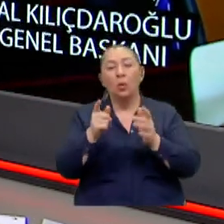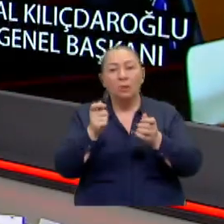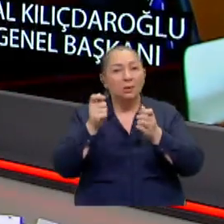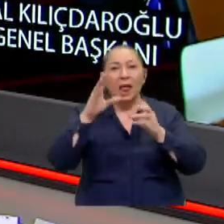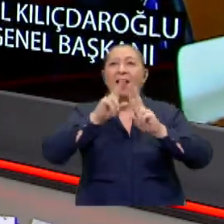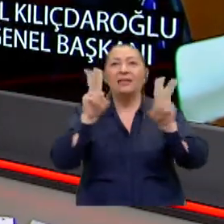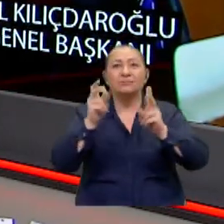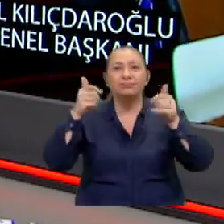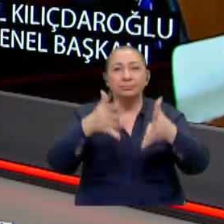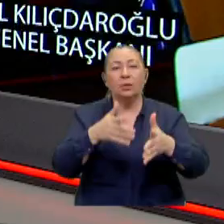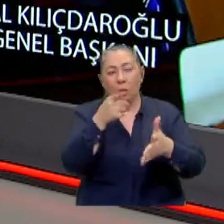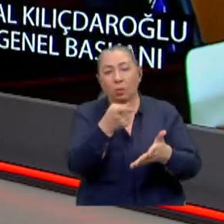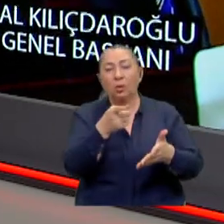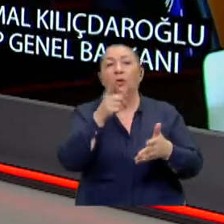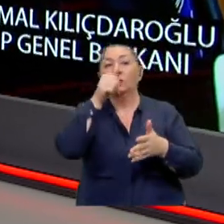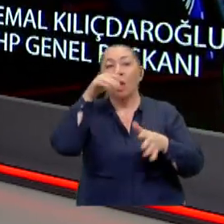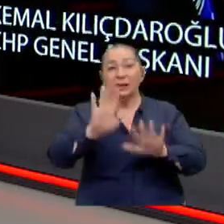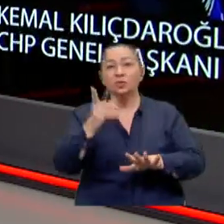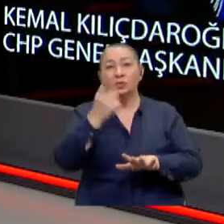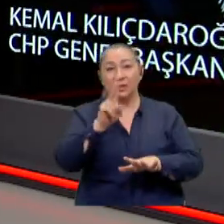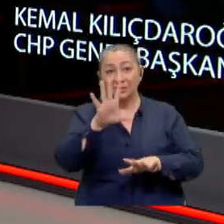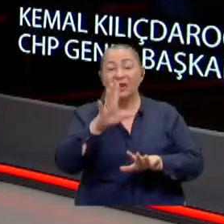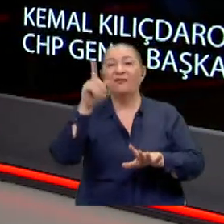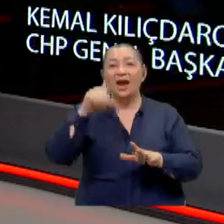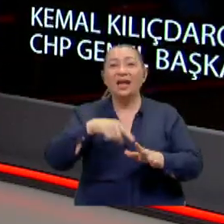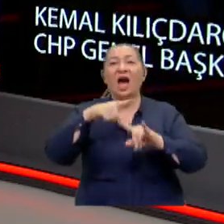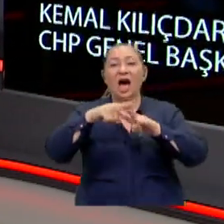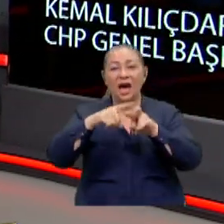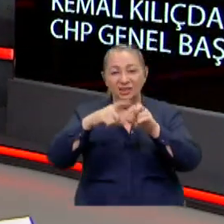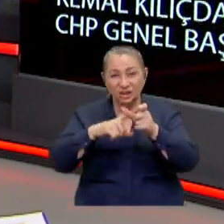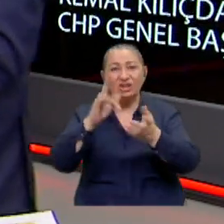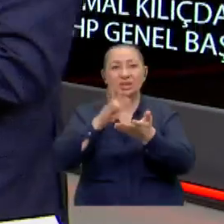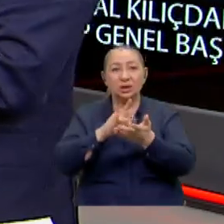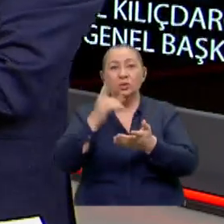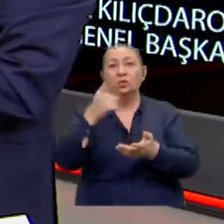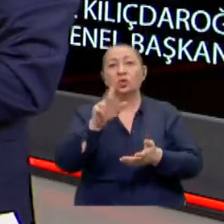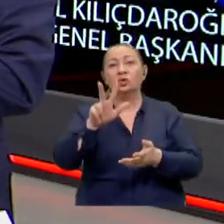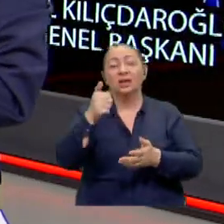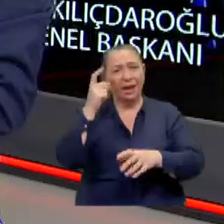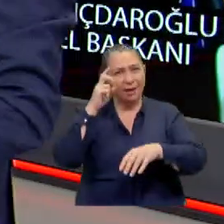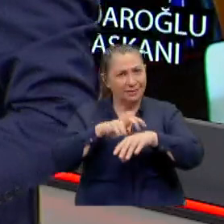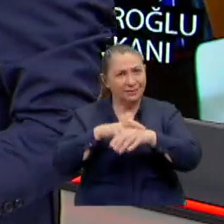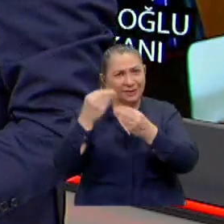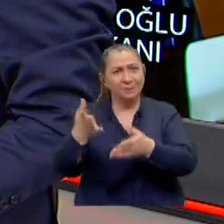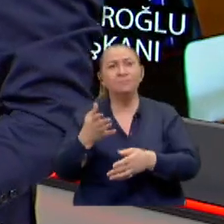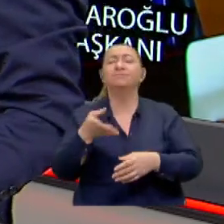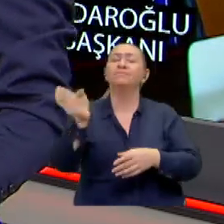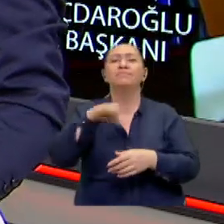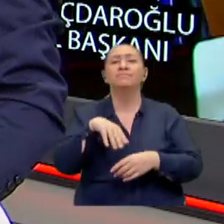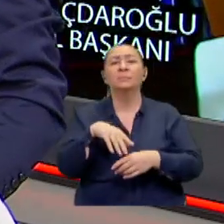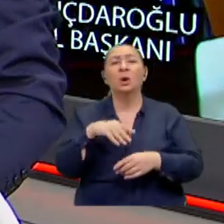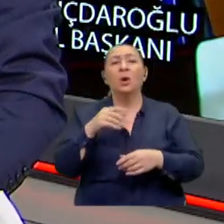tüketimi zaten benim bu kadar doğalgaz yüzde yirmi beş vergi harç ve cezalar yüzde 36 başka hatırlatalım bunları